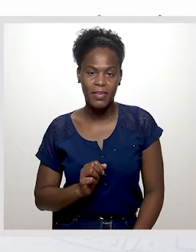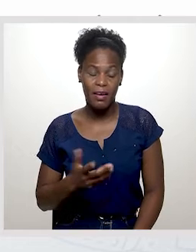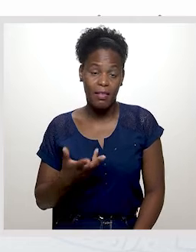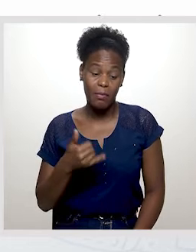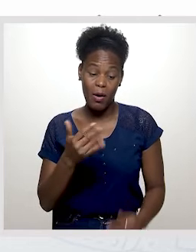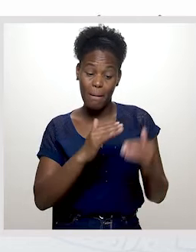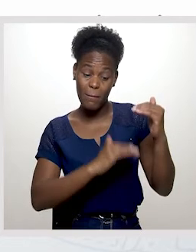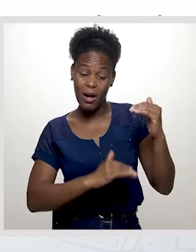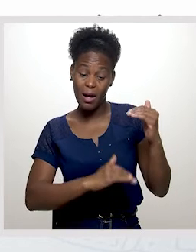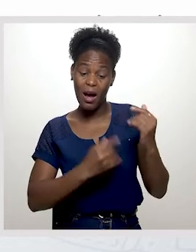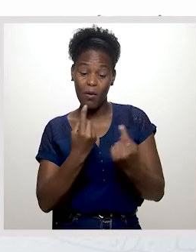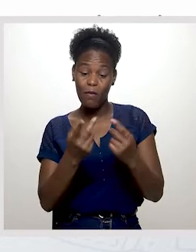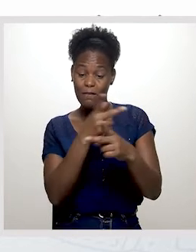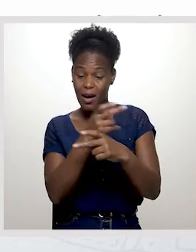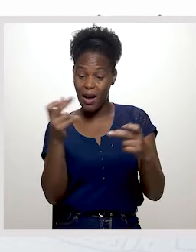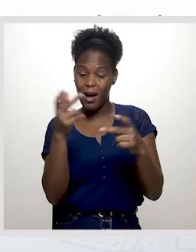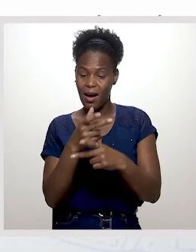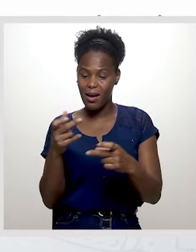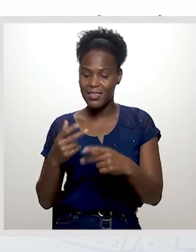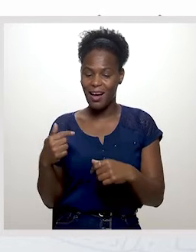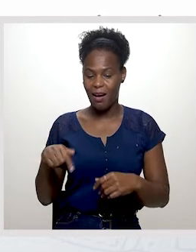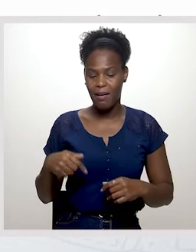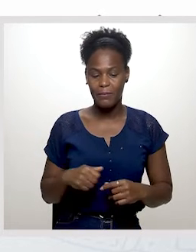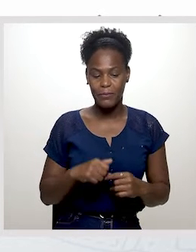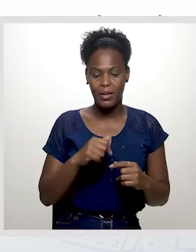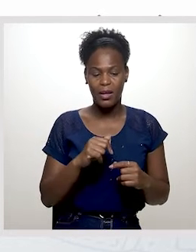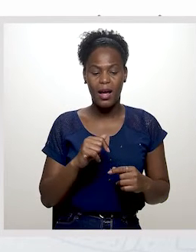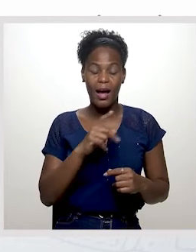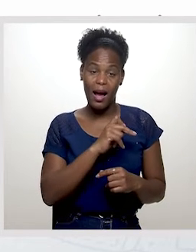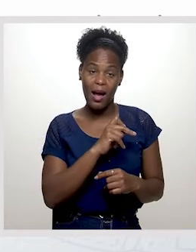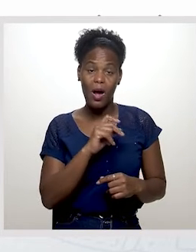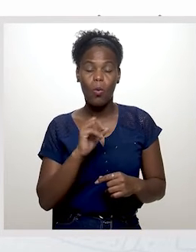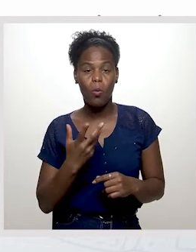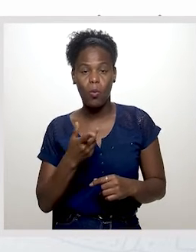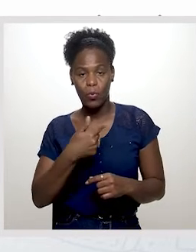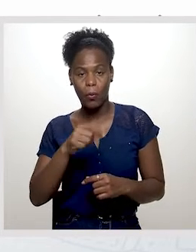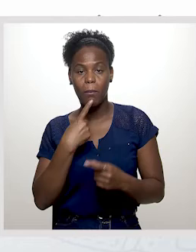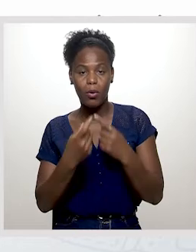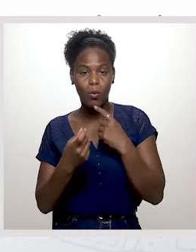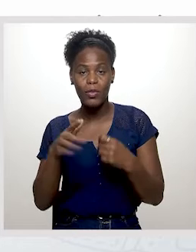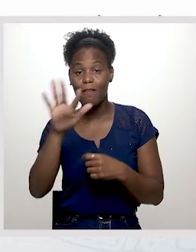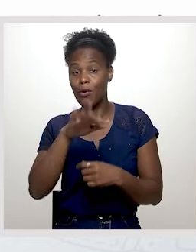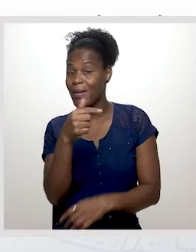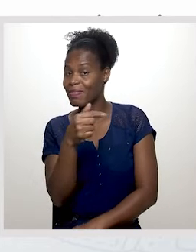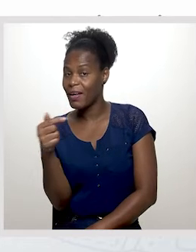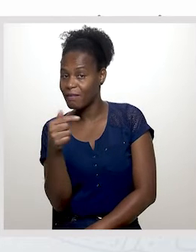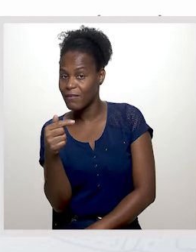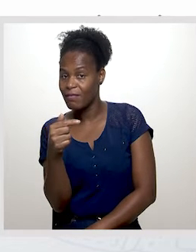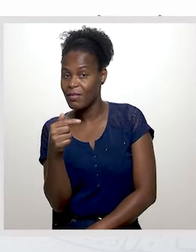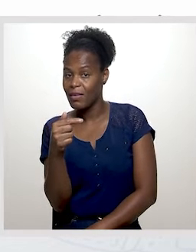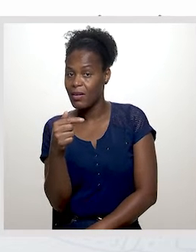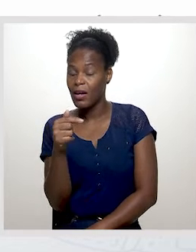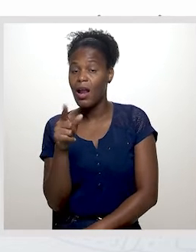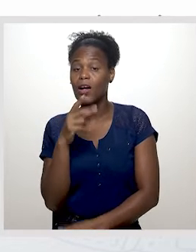bas, tu as quelques phrases. Ah, lorsqu'on pose une question à la forme négative et que la